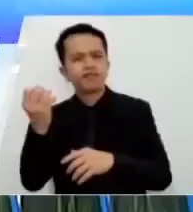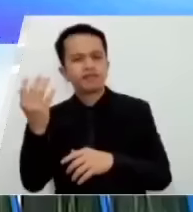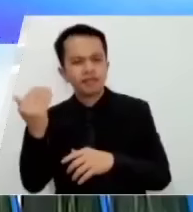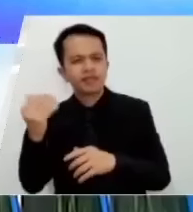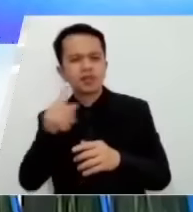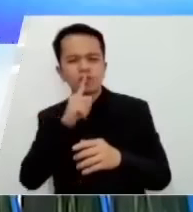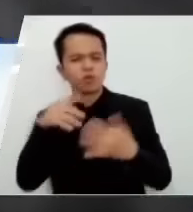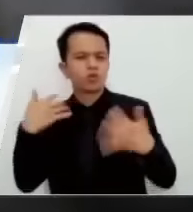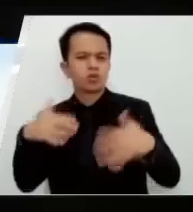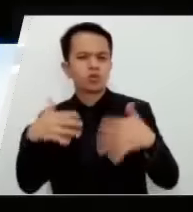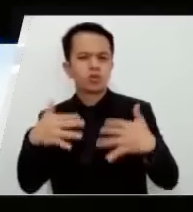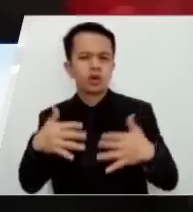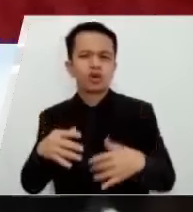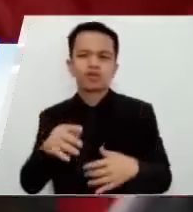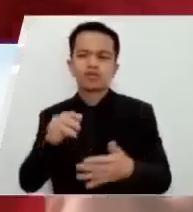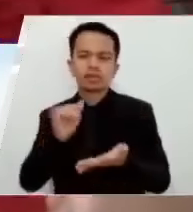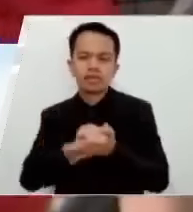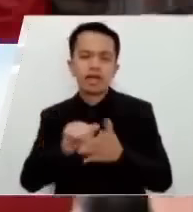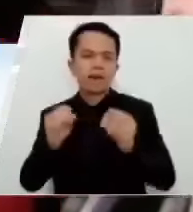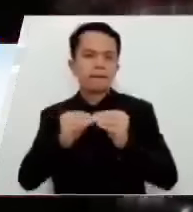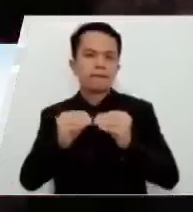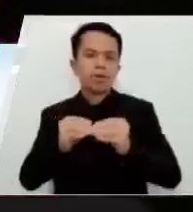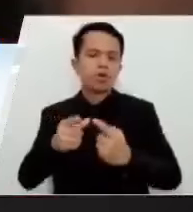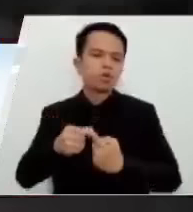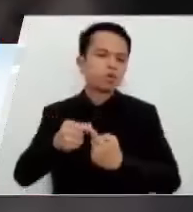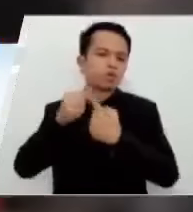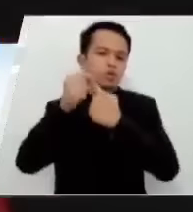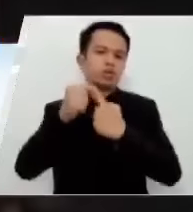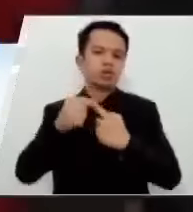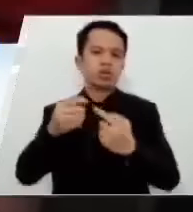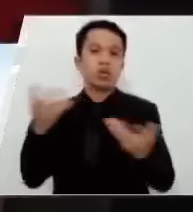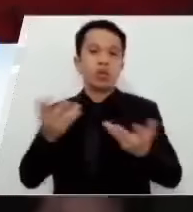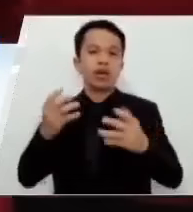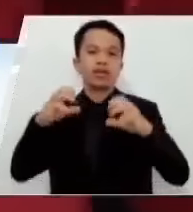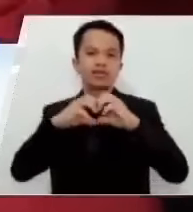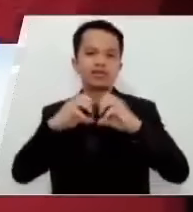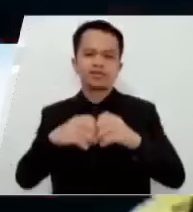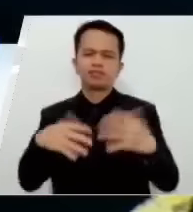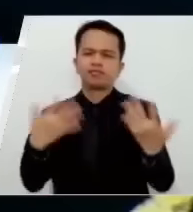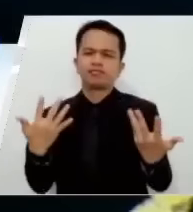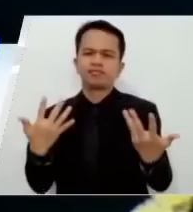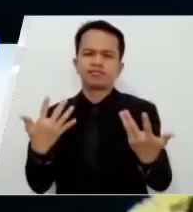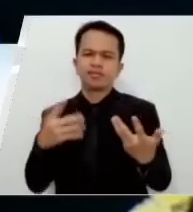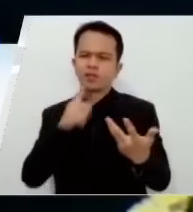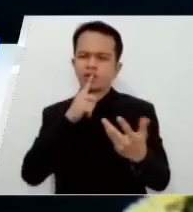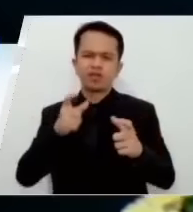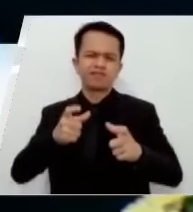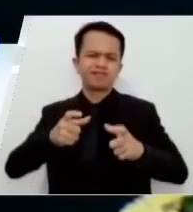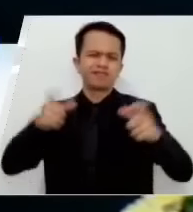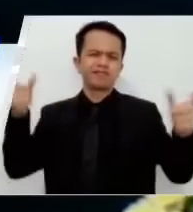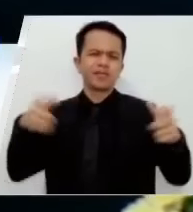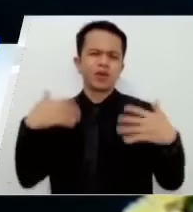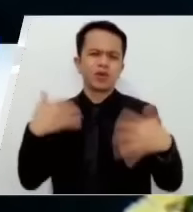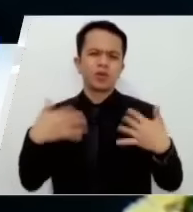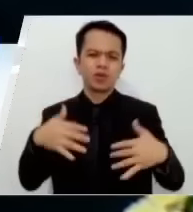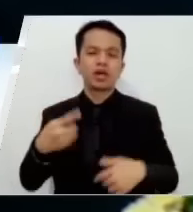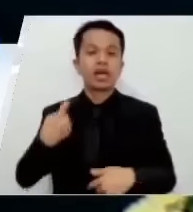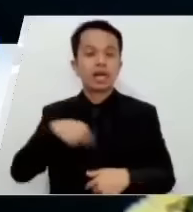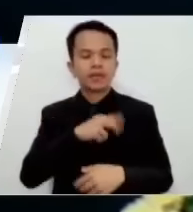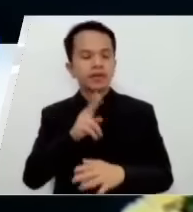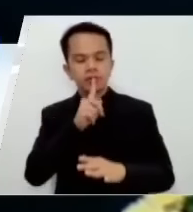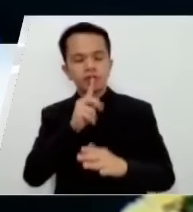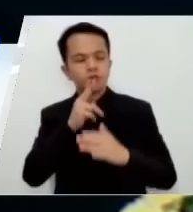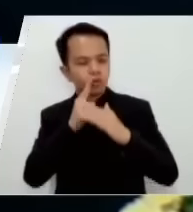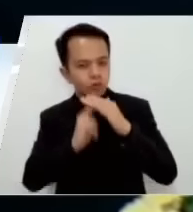magpapalaki nung 15th anniversary di ba Nasa GMA kami sobrang laki we are humbled and